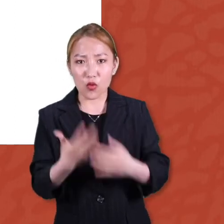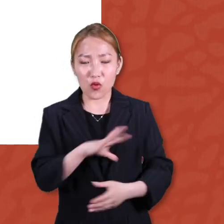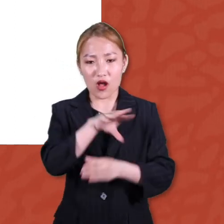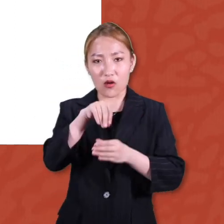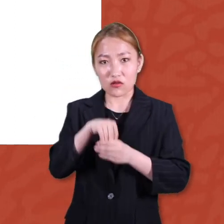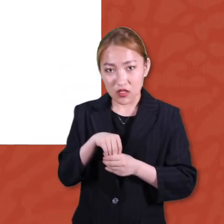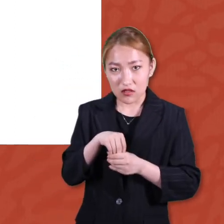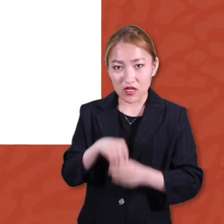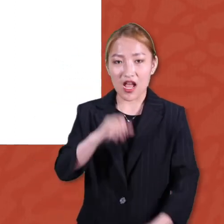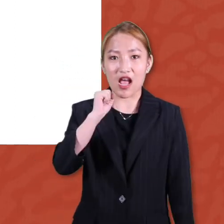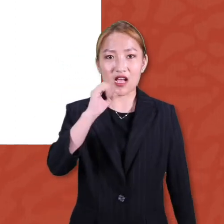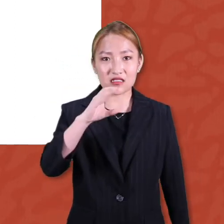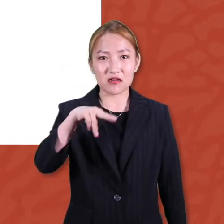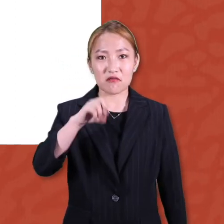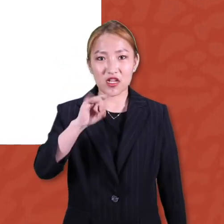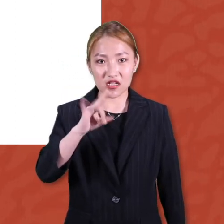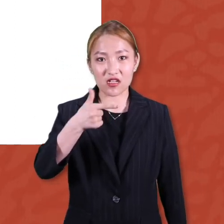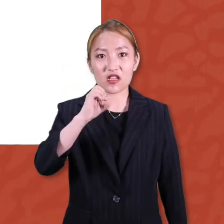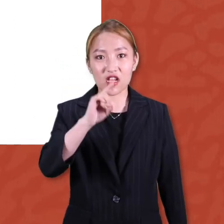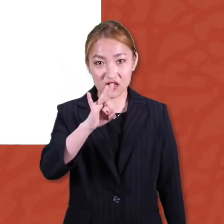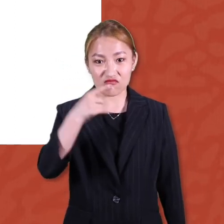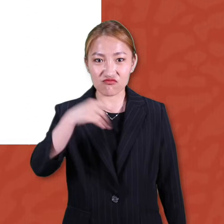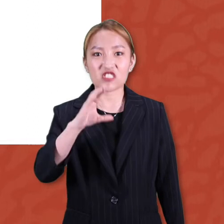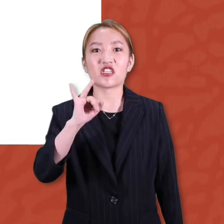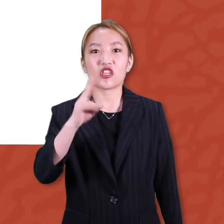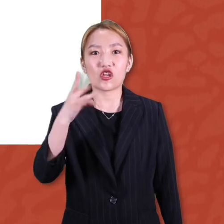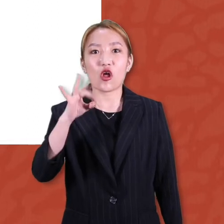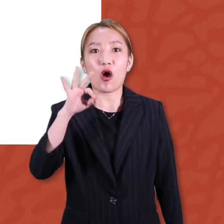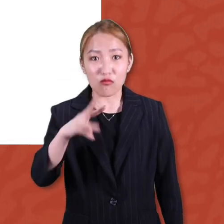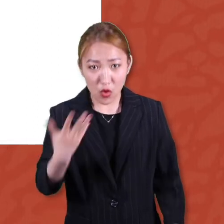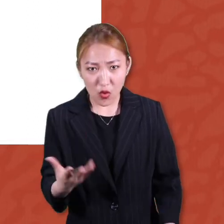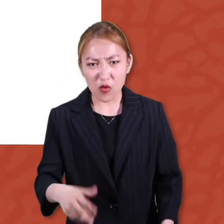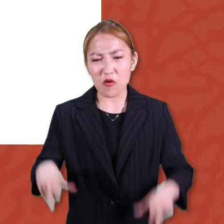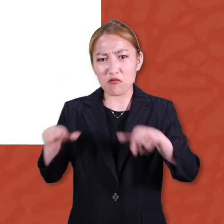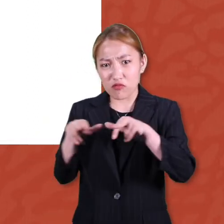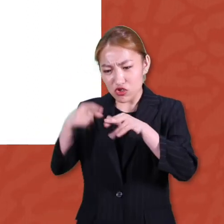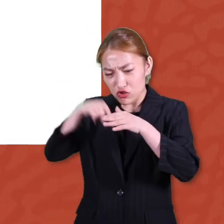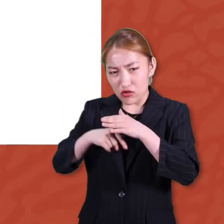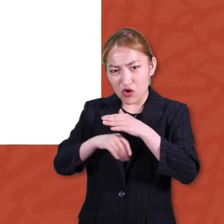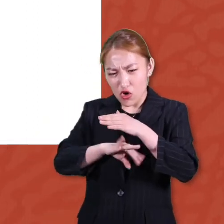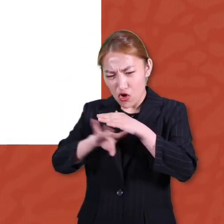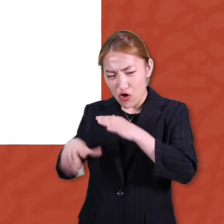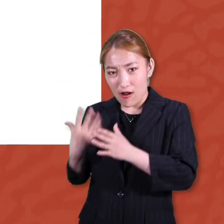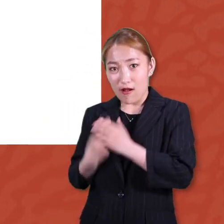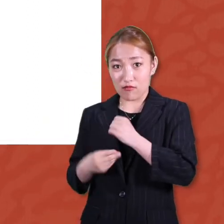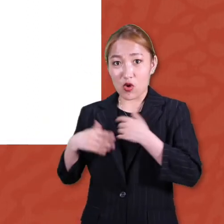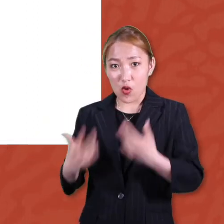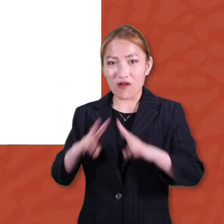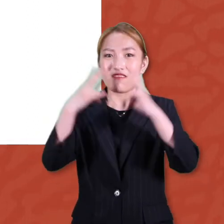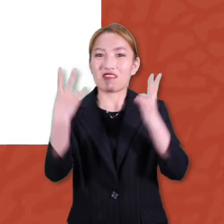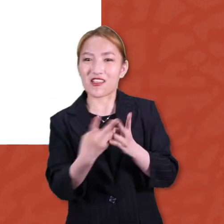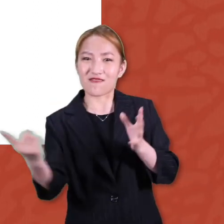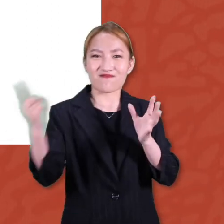аутизм, аспергерийн синдромтой, олон төрлийн бэрхшээлтэй, нийгэмд дасан зохицох чадваргүй хүүхэд